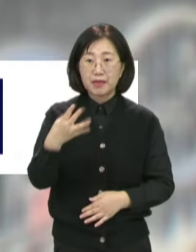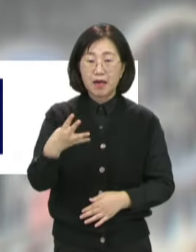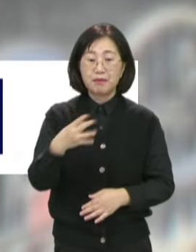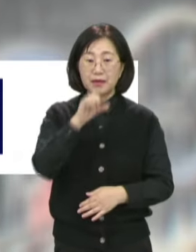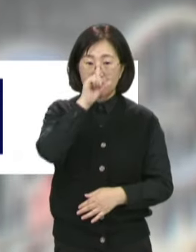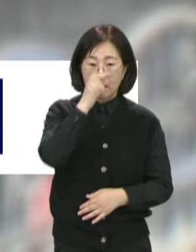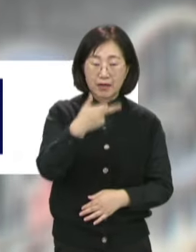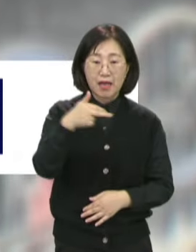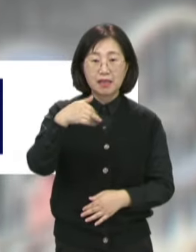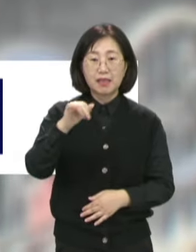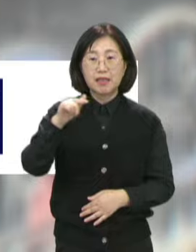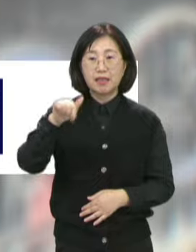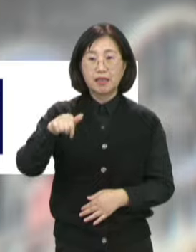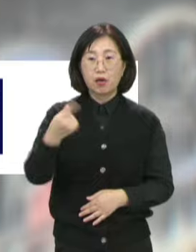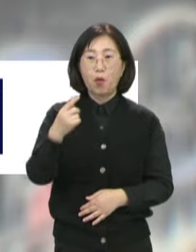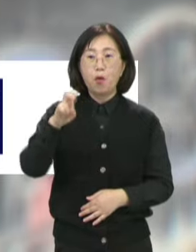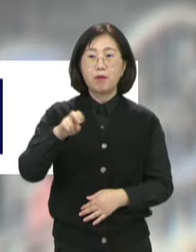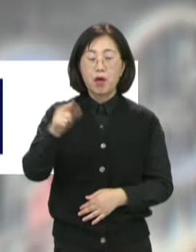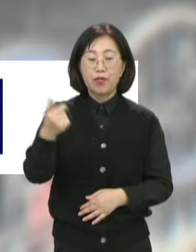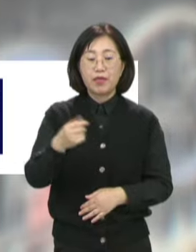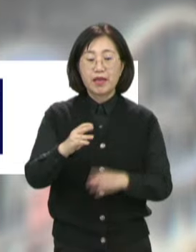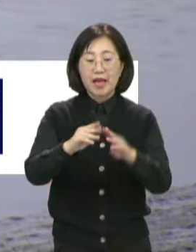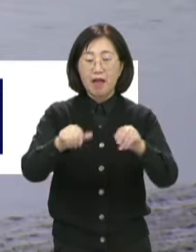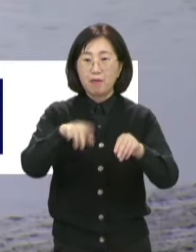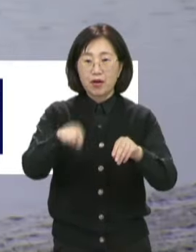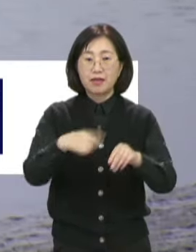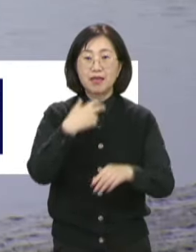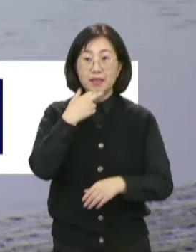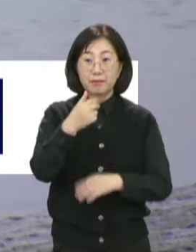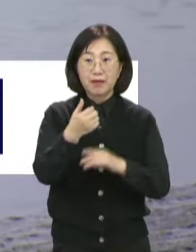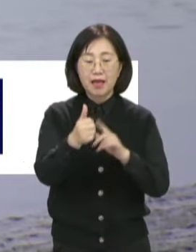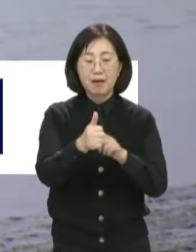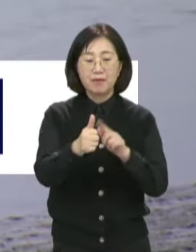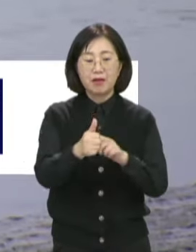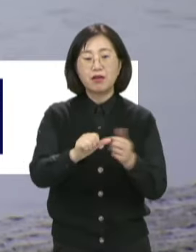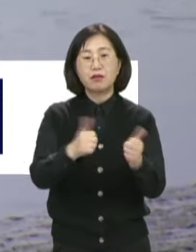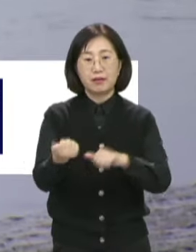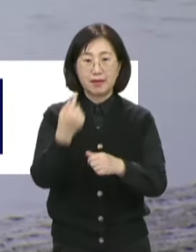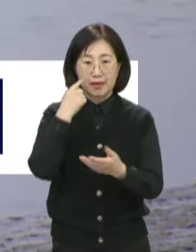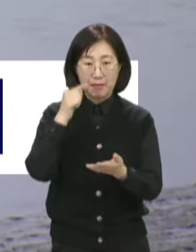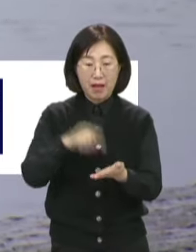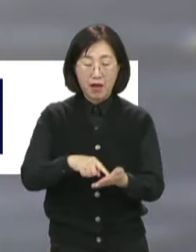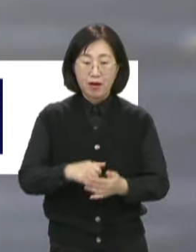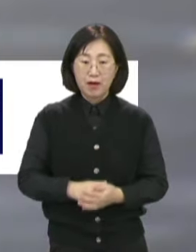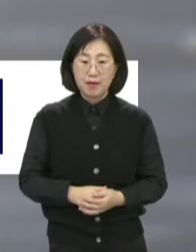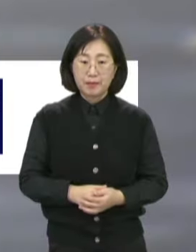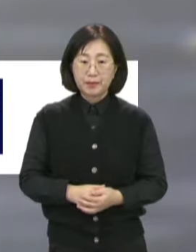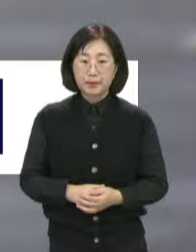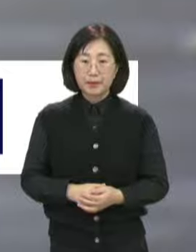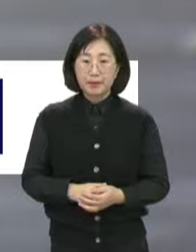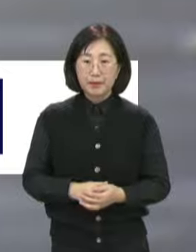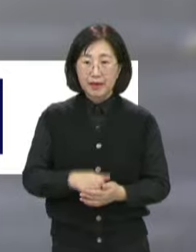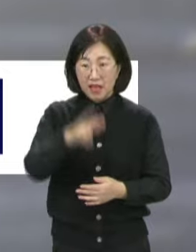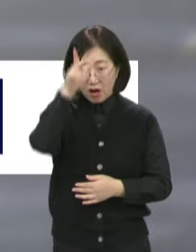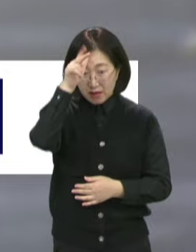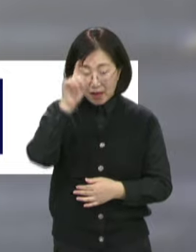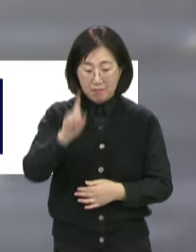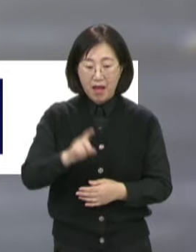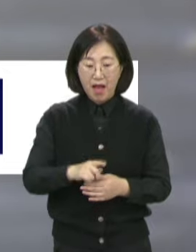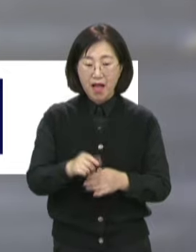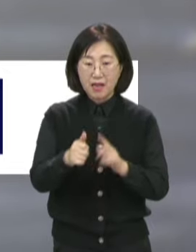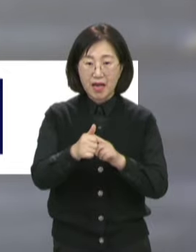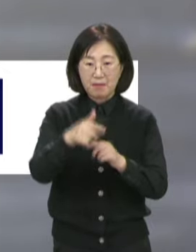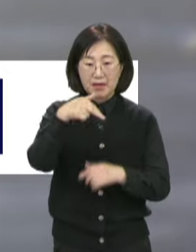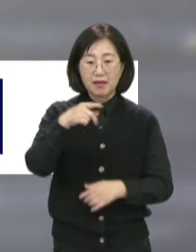서산시 지곡면 가로림만 갯벌에서 70대 남성이 숨진채 발견됐습니다 태안해경은 남성이 장화를